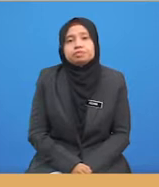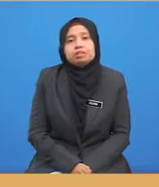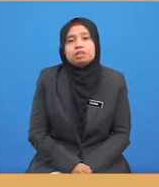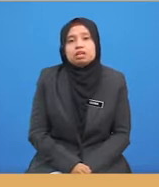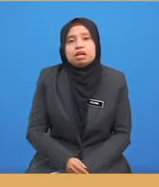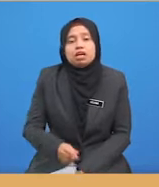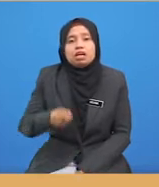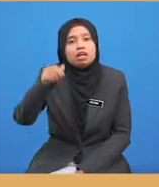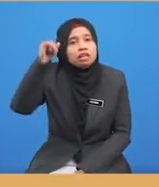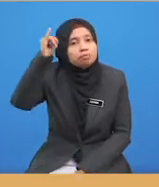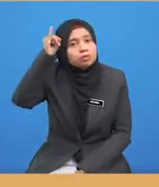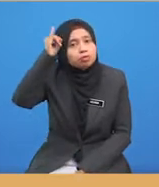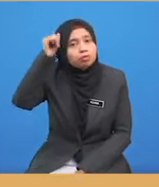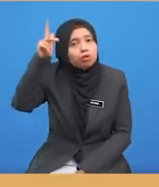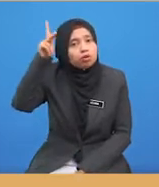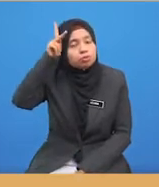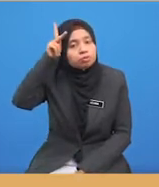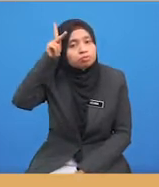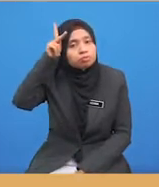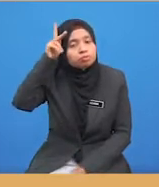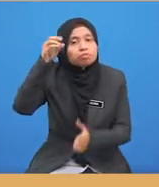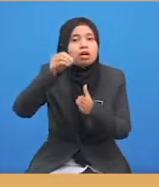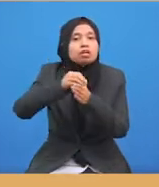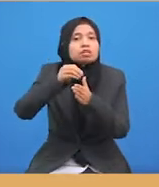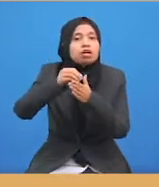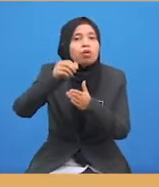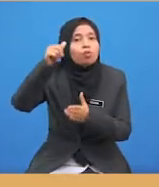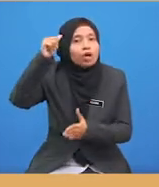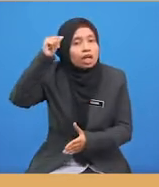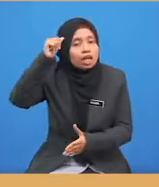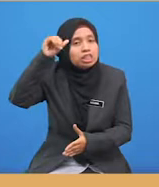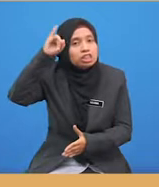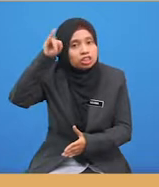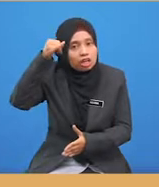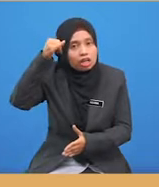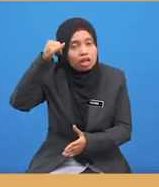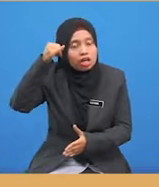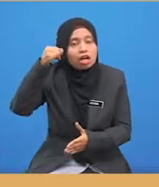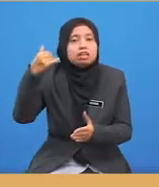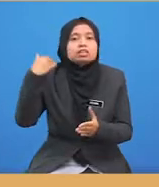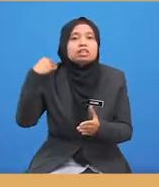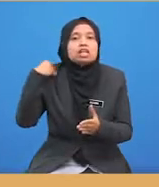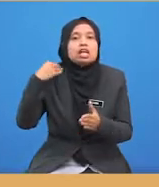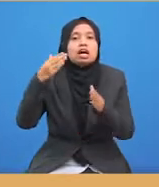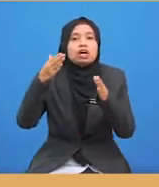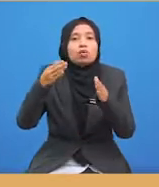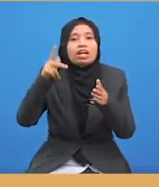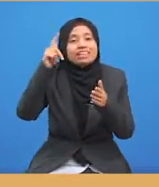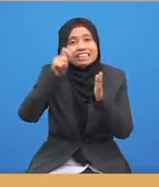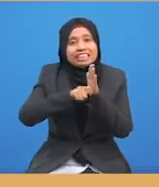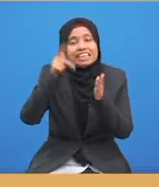Ibnu Khaldun atau Arnold J. Toynbee merupakan tokoh yang telah